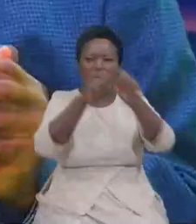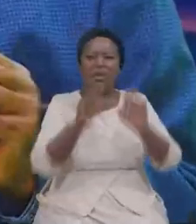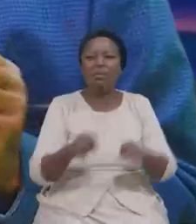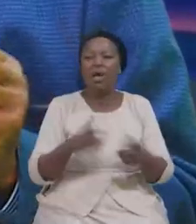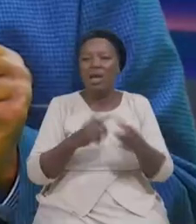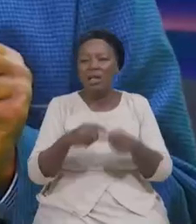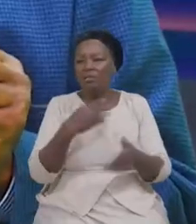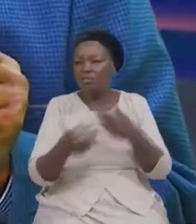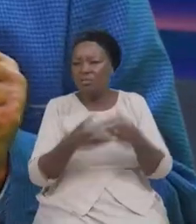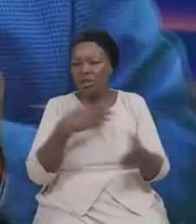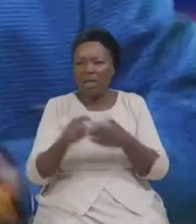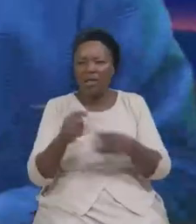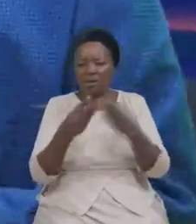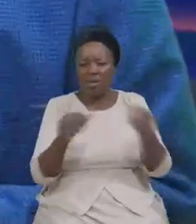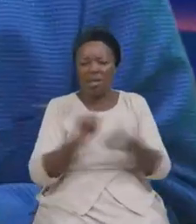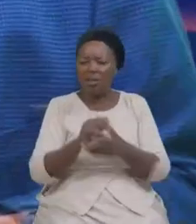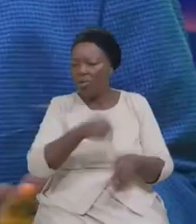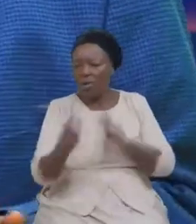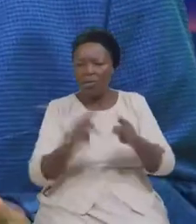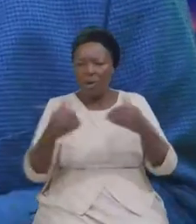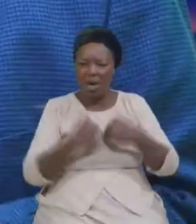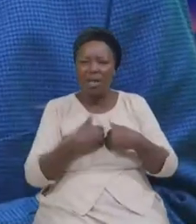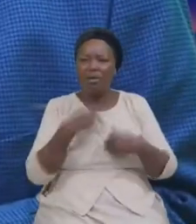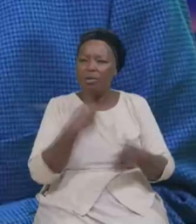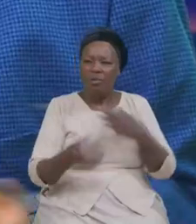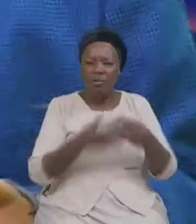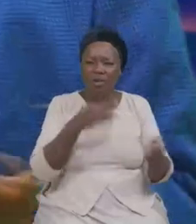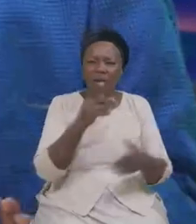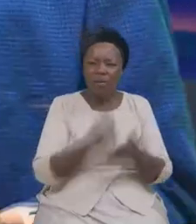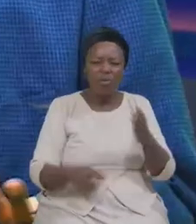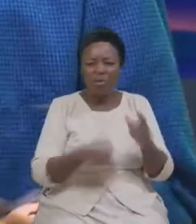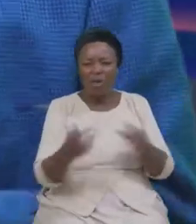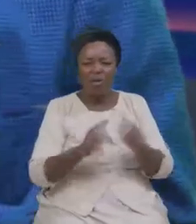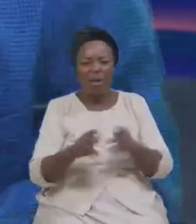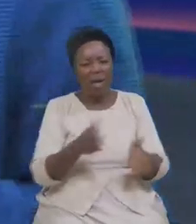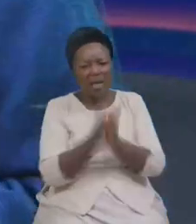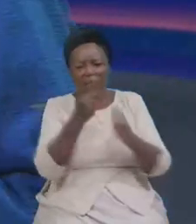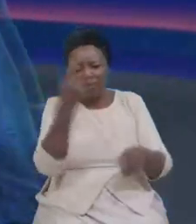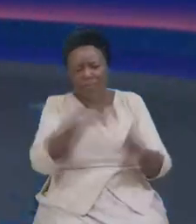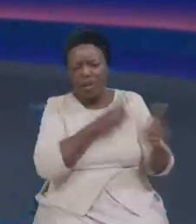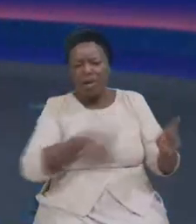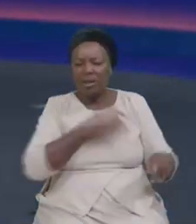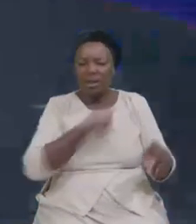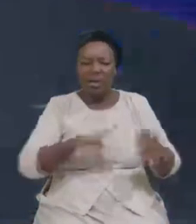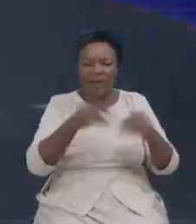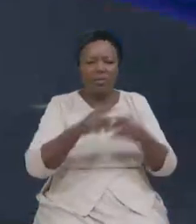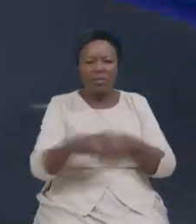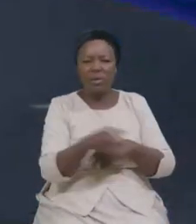les autres ont eue. Et peu importe la guérison que les autres ont eue. Quelle que soit la conviction que les autres ont eue.